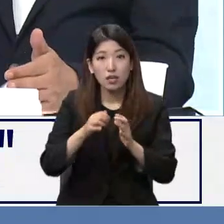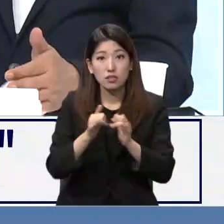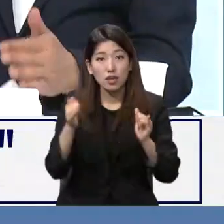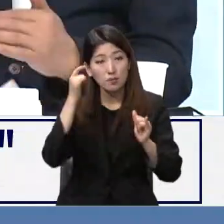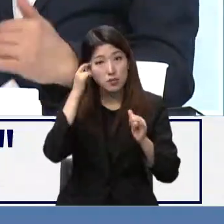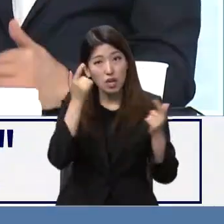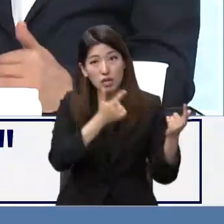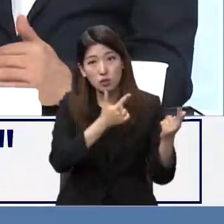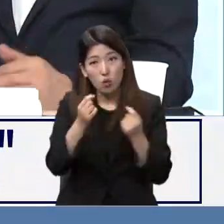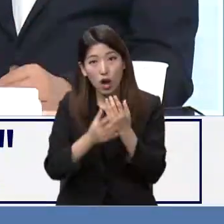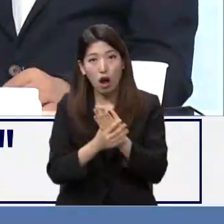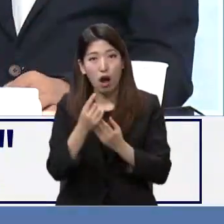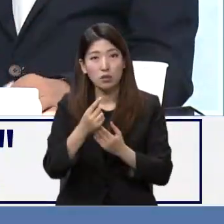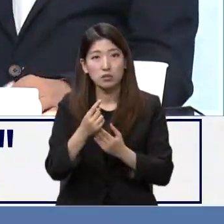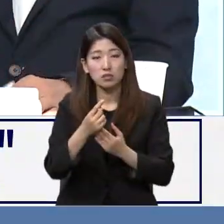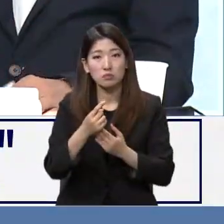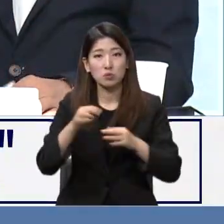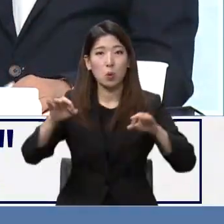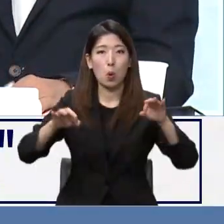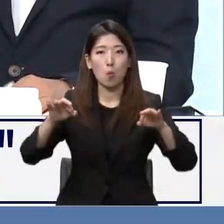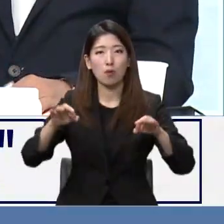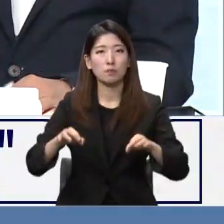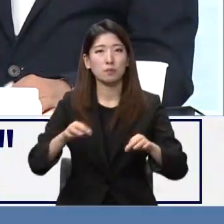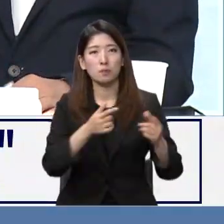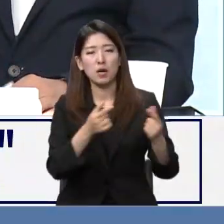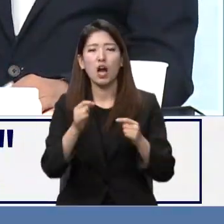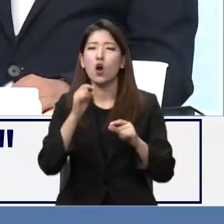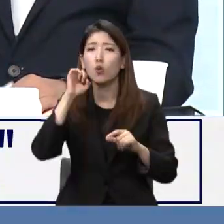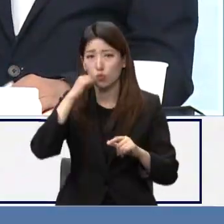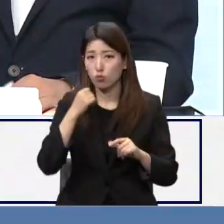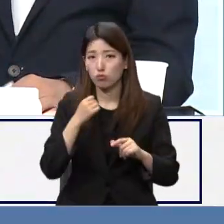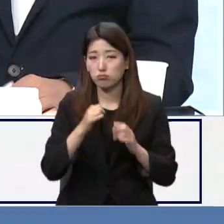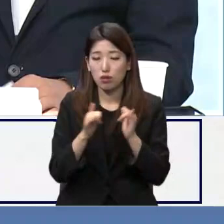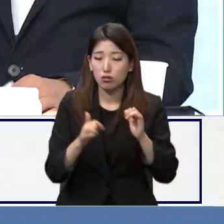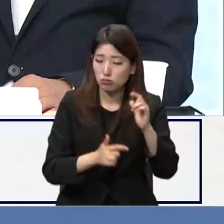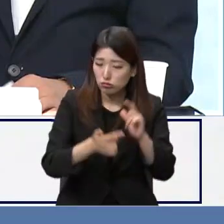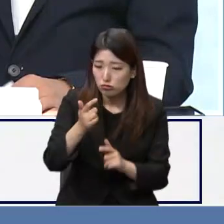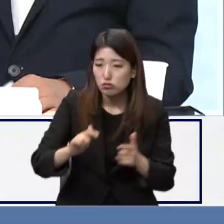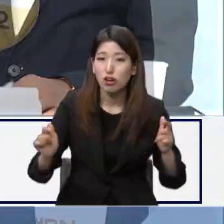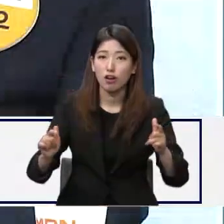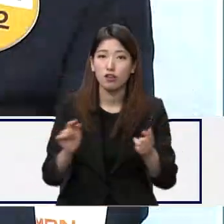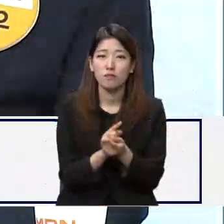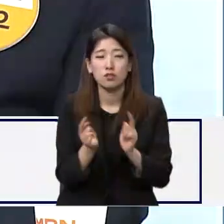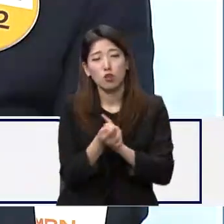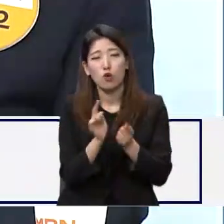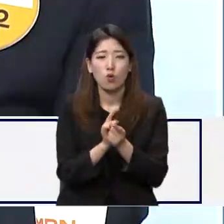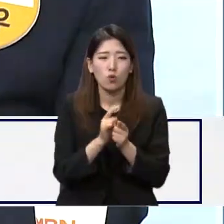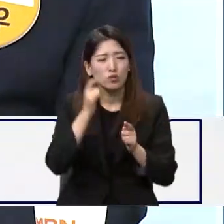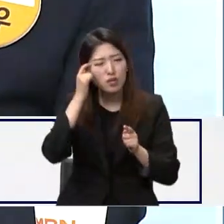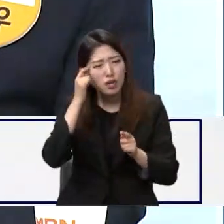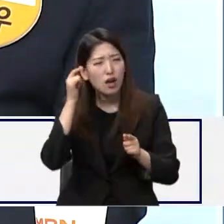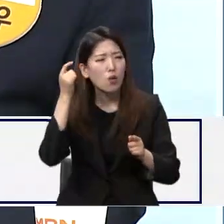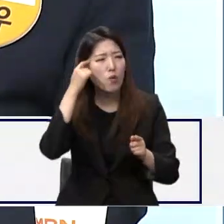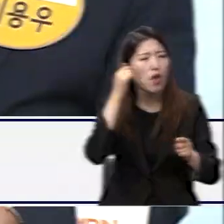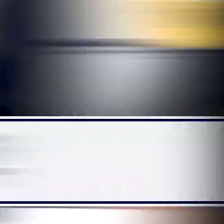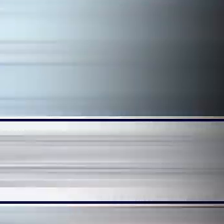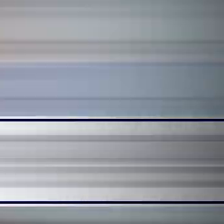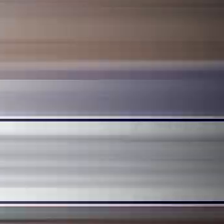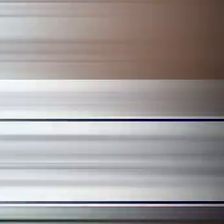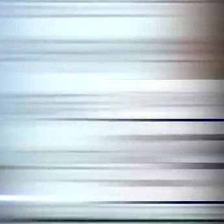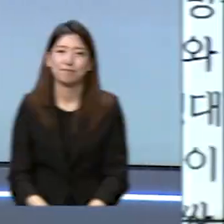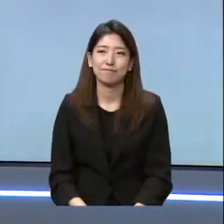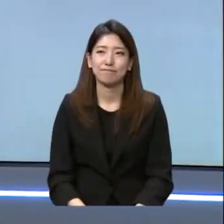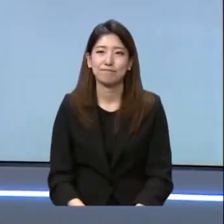국민들의 동의를 가져가는 과정입니다 두 사람 다 민주당이 잘 돼야 본인의 다음이 있는 거 아닐까요 당연히 그렇기 때문에